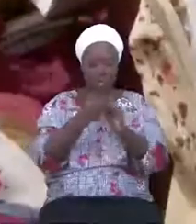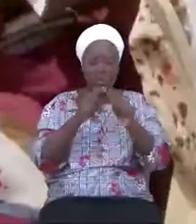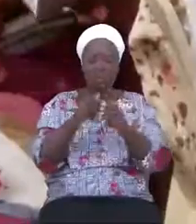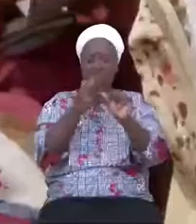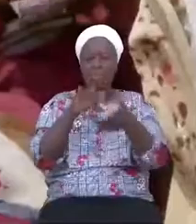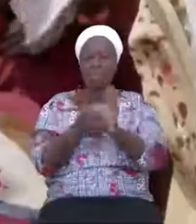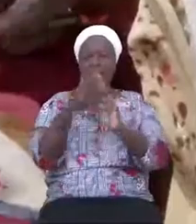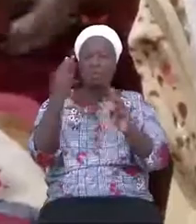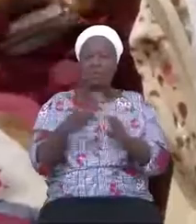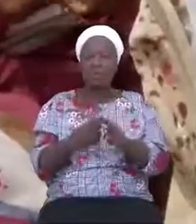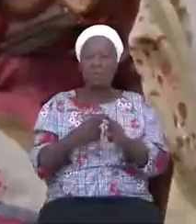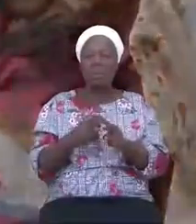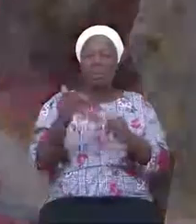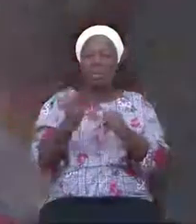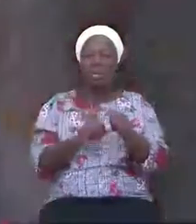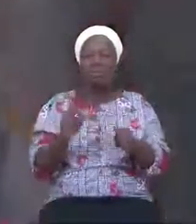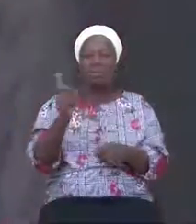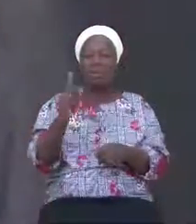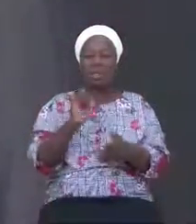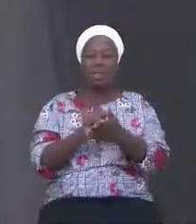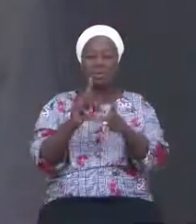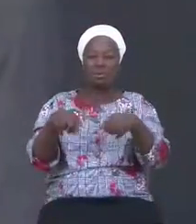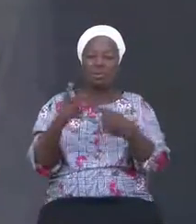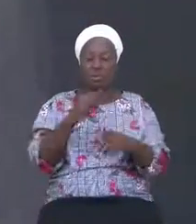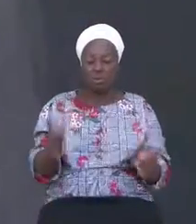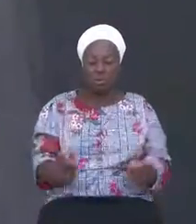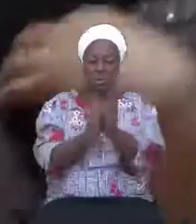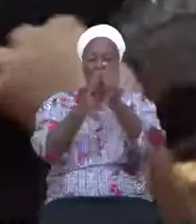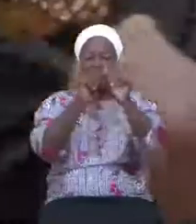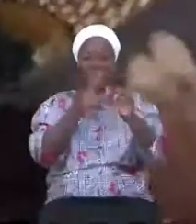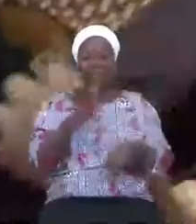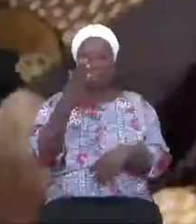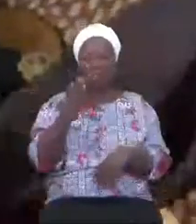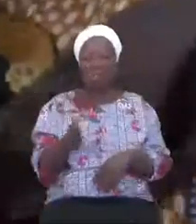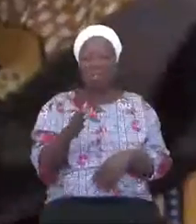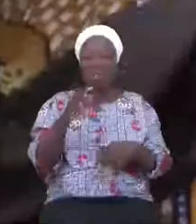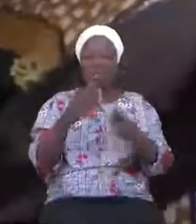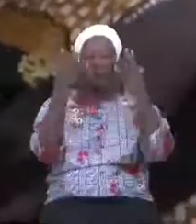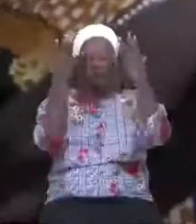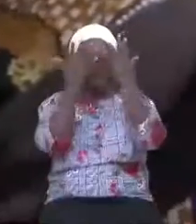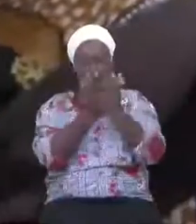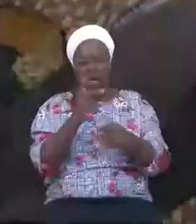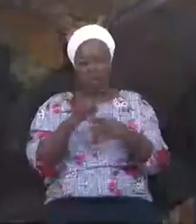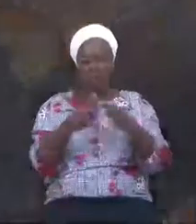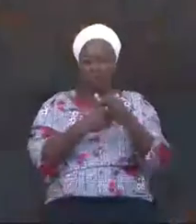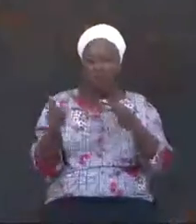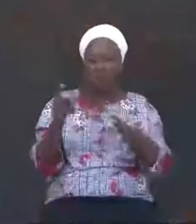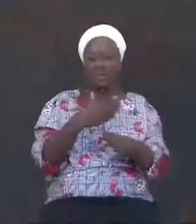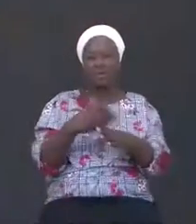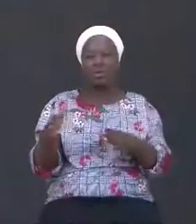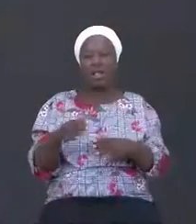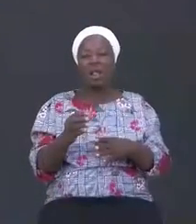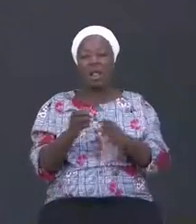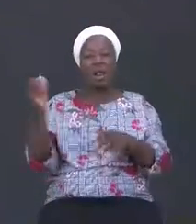bénédiction. Partout où tu iras, tu rencontreras la bénédiction là-bas. Les ténèbres vont disparaître. La